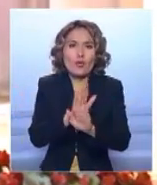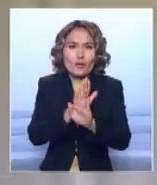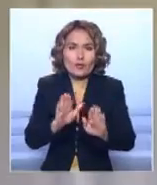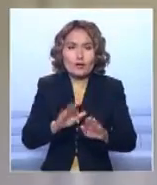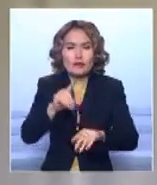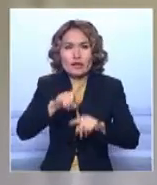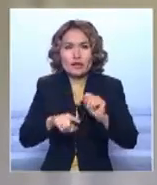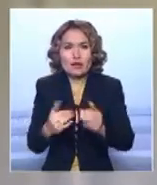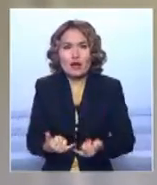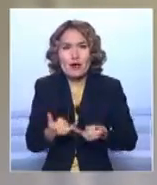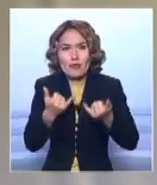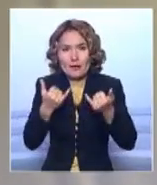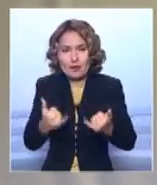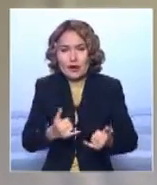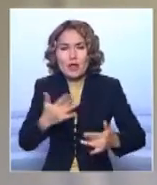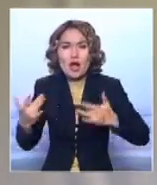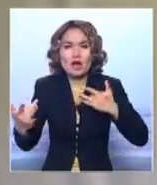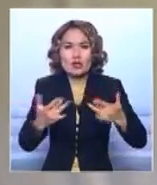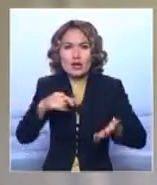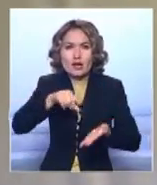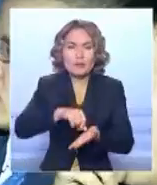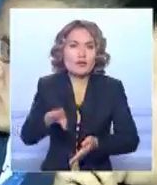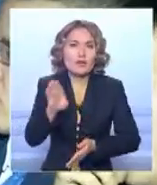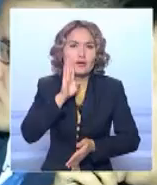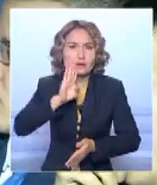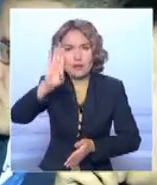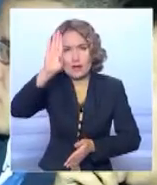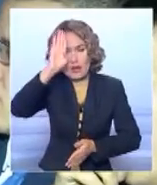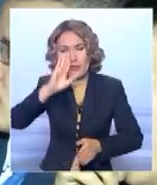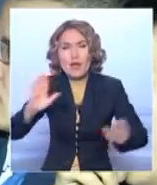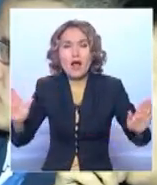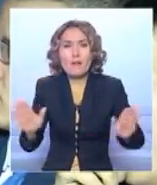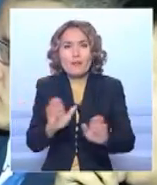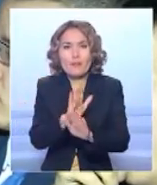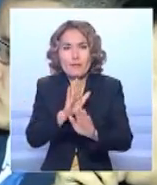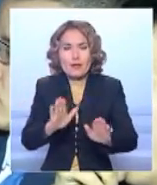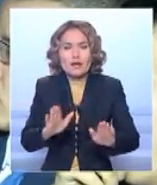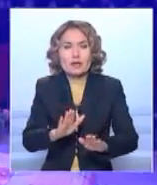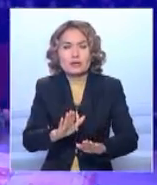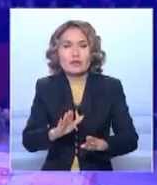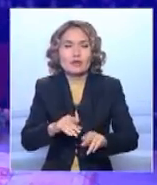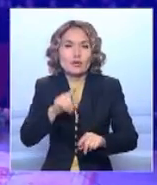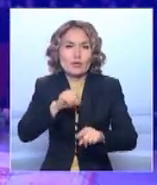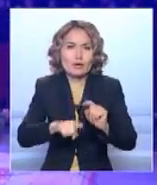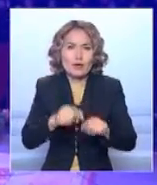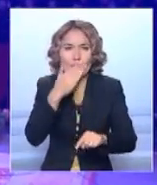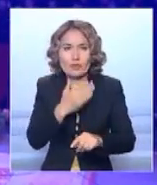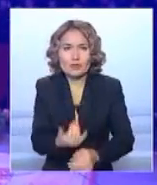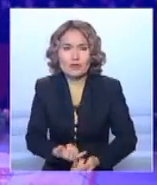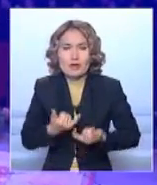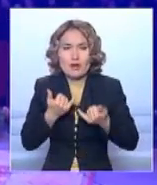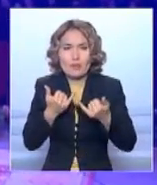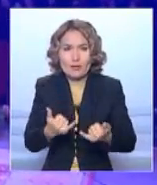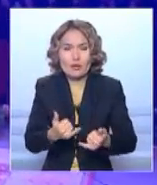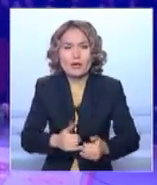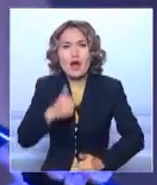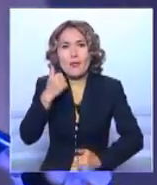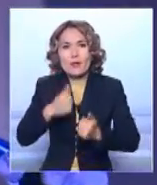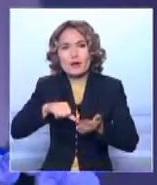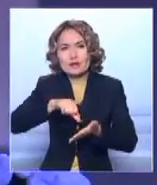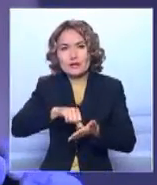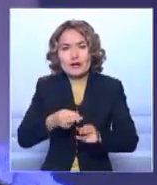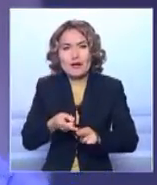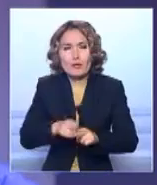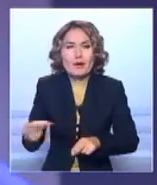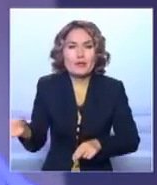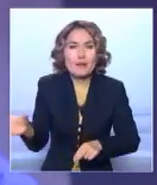басым бөлігі шетінен өнерлі шенді қыздар. Патриоттық әндер жігерлі жігіттердің рухын көтеріп азаматтық белсенділігін арттырады. Байқауға